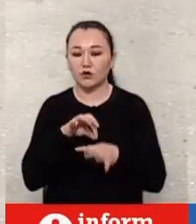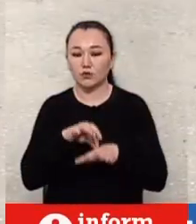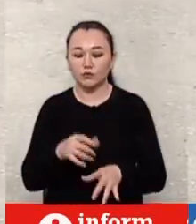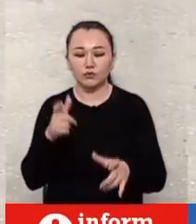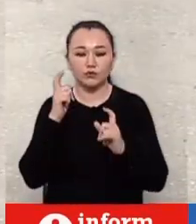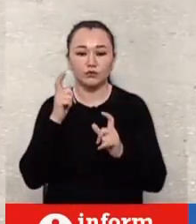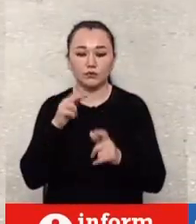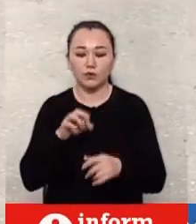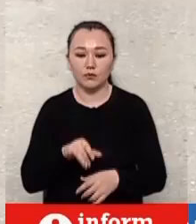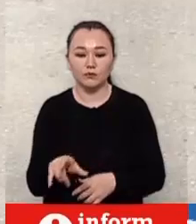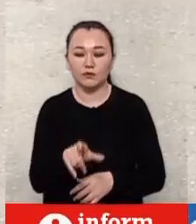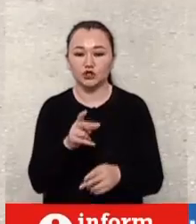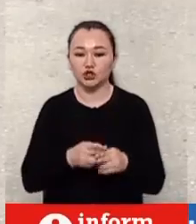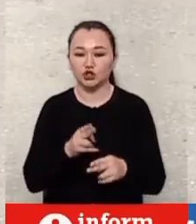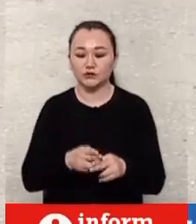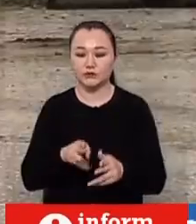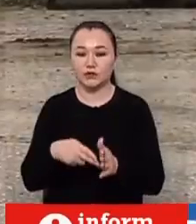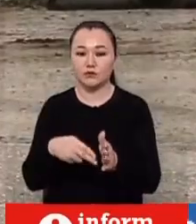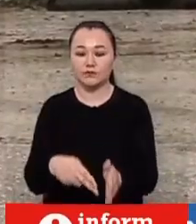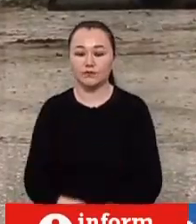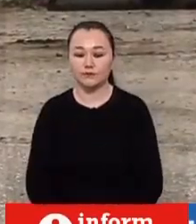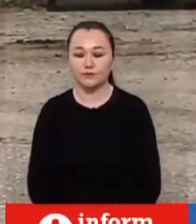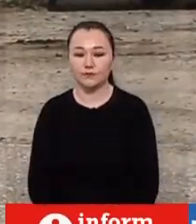по магистральным железным дорогам